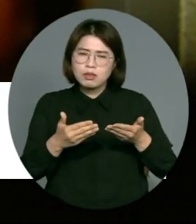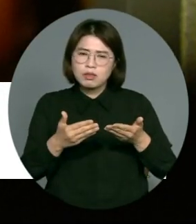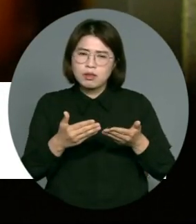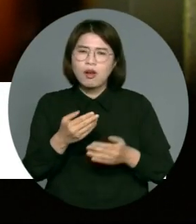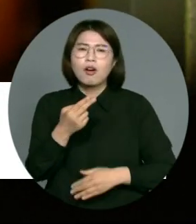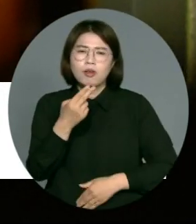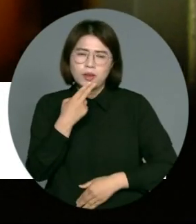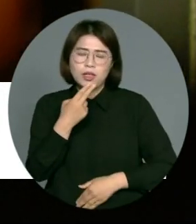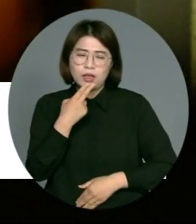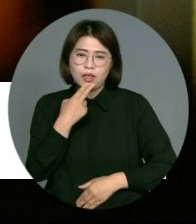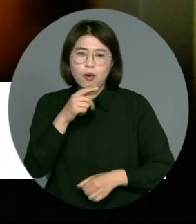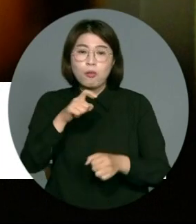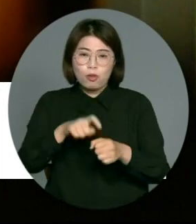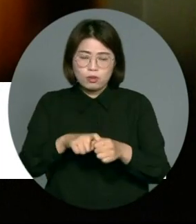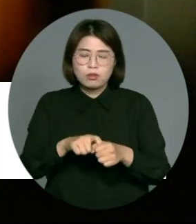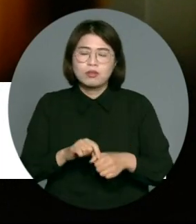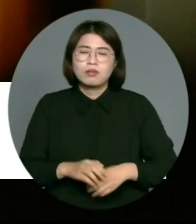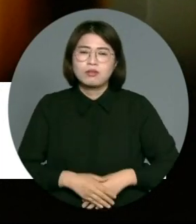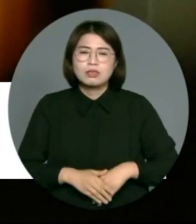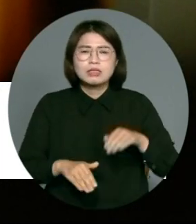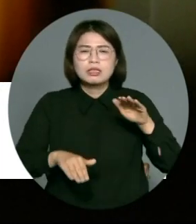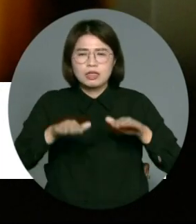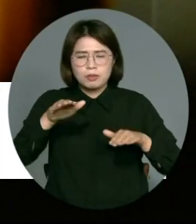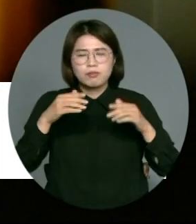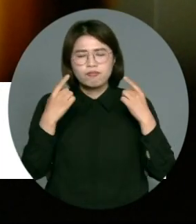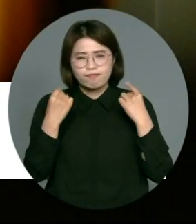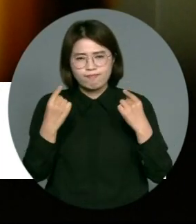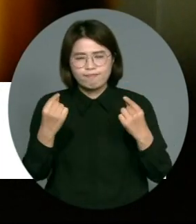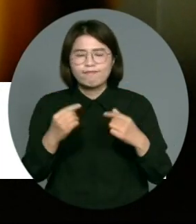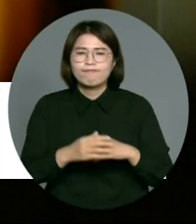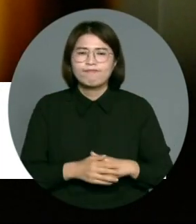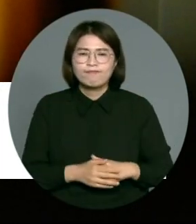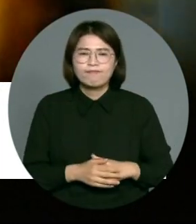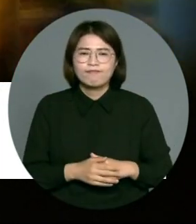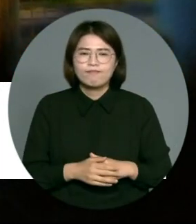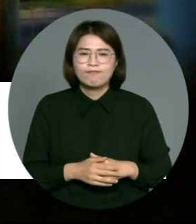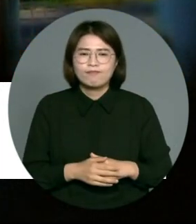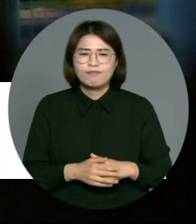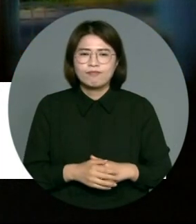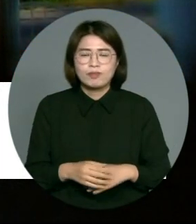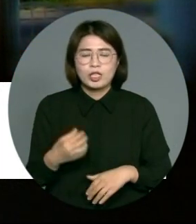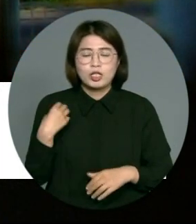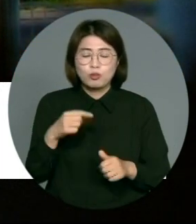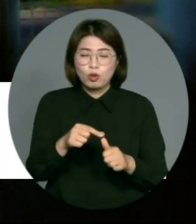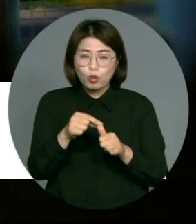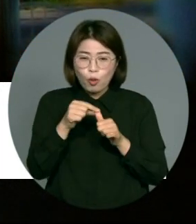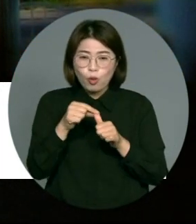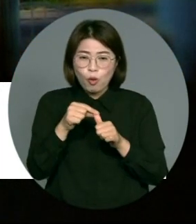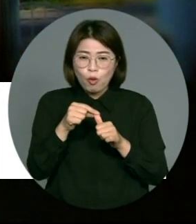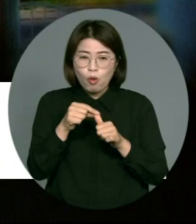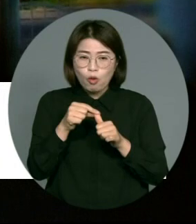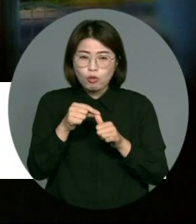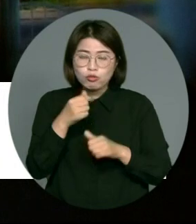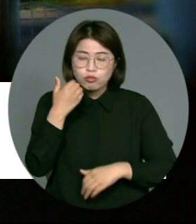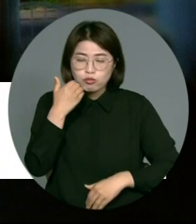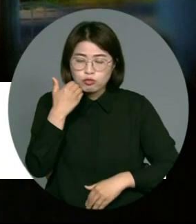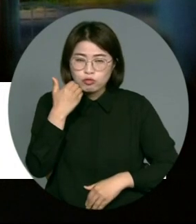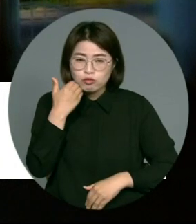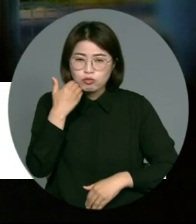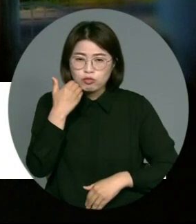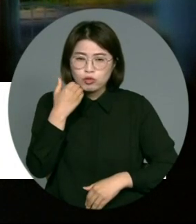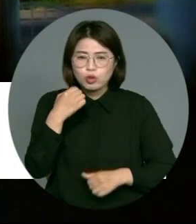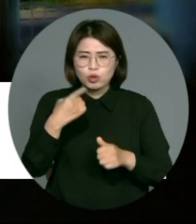취지로 마련됐는데요. 하지만 차별은 여전합니다. 특히 의무 고용 대상 기관 중에서도 전국